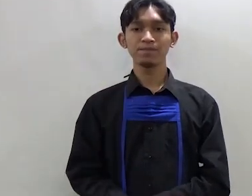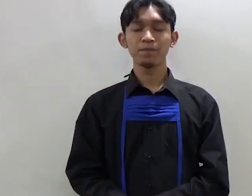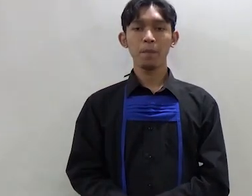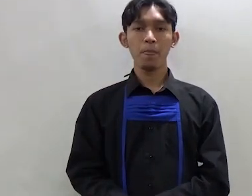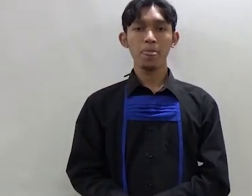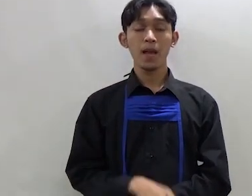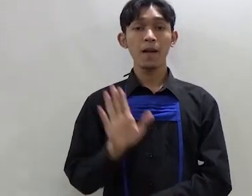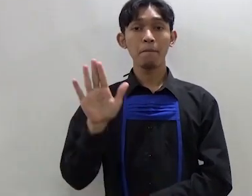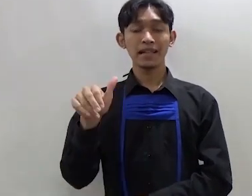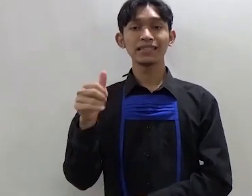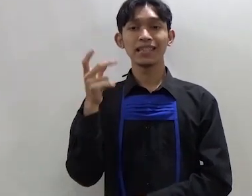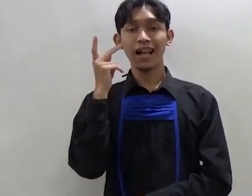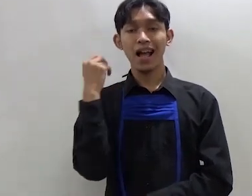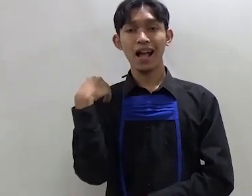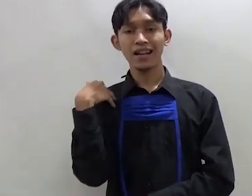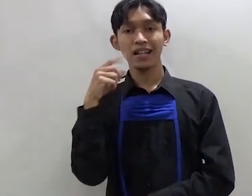warga Sleman.